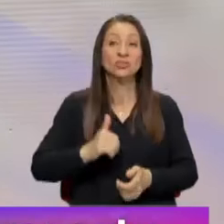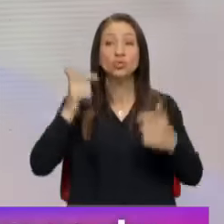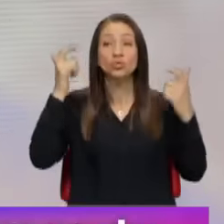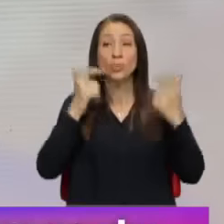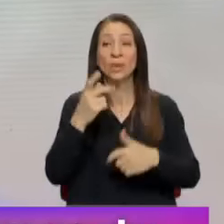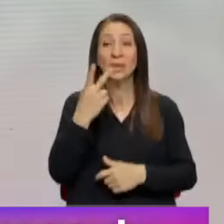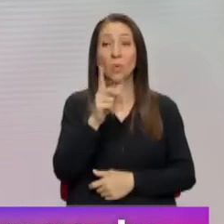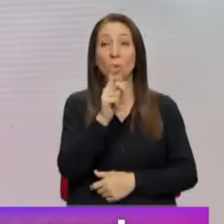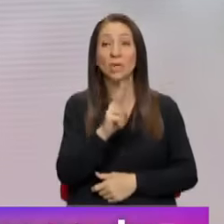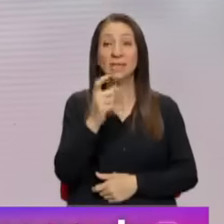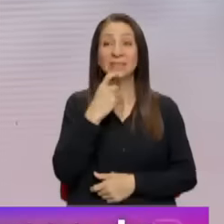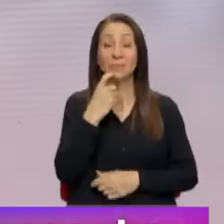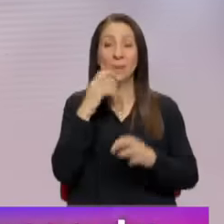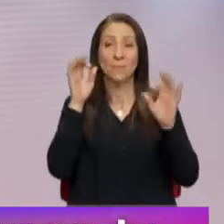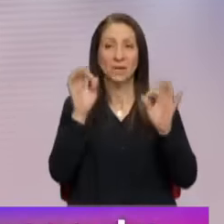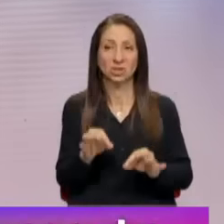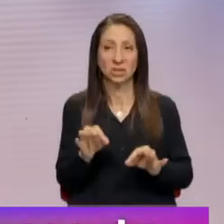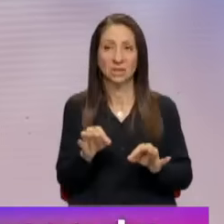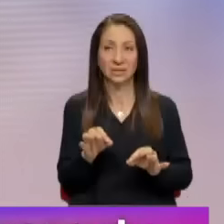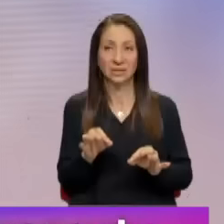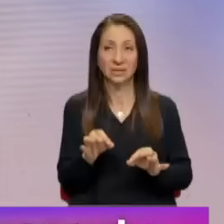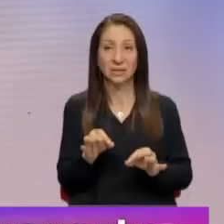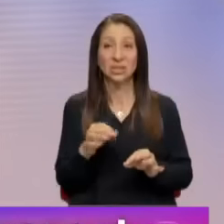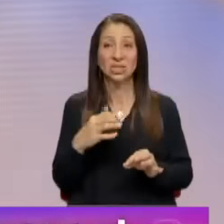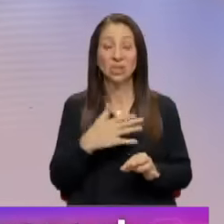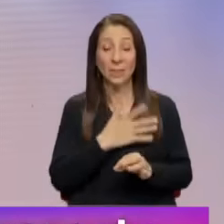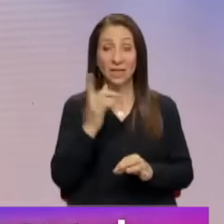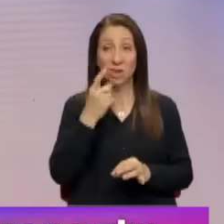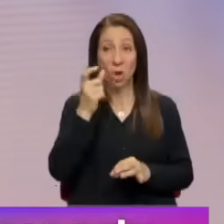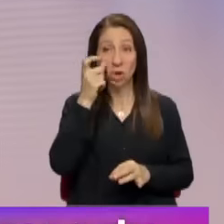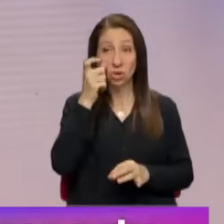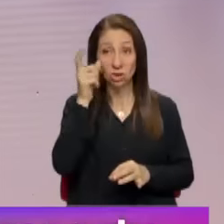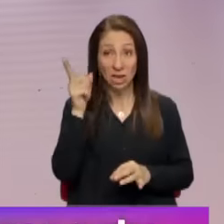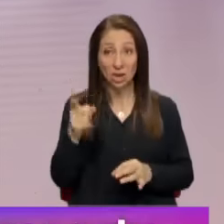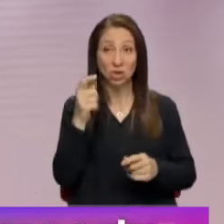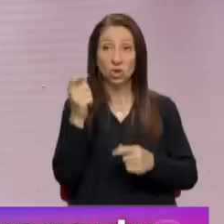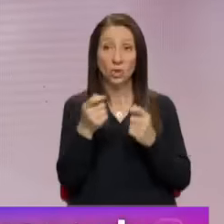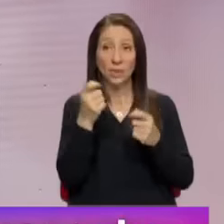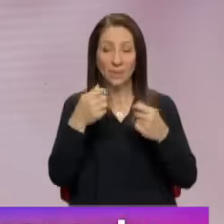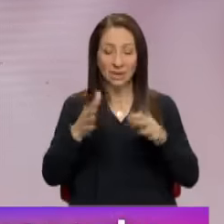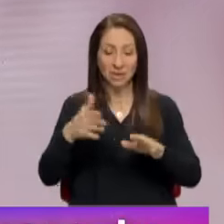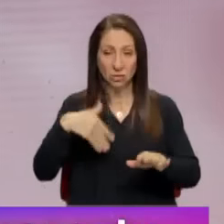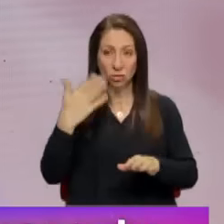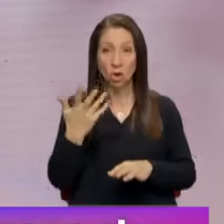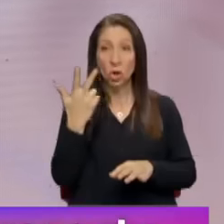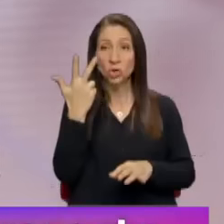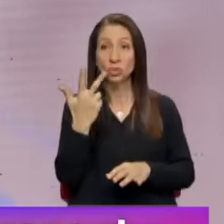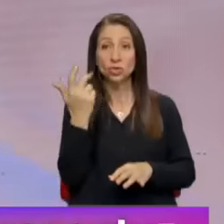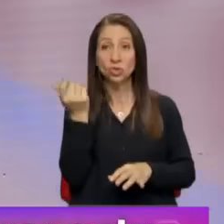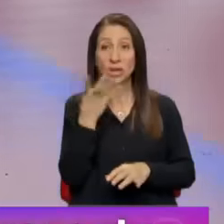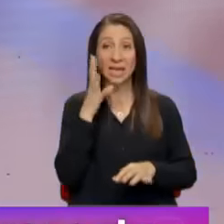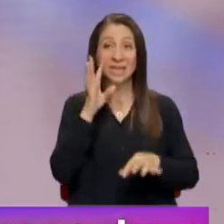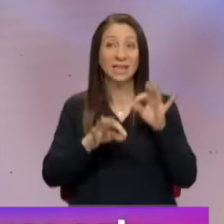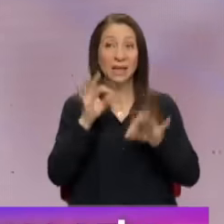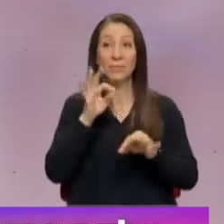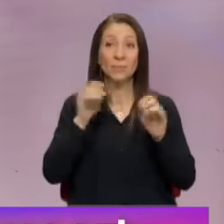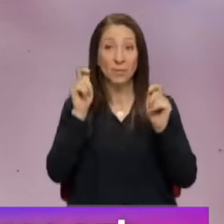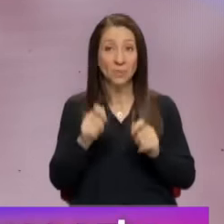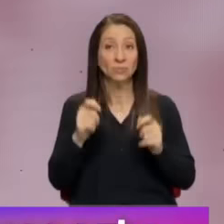sorumluluğu 2017 yılından itibaren başlattı. CHP lideri Özgür Özel görevi bıraktıktan sonra 3